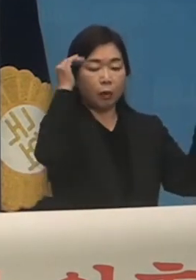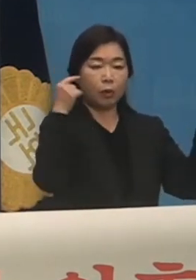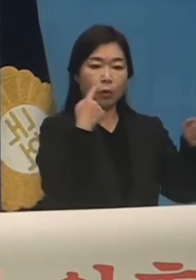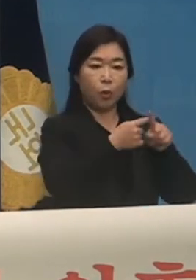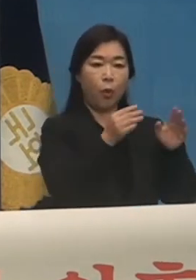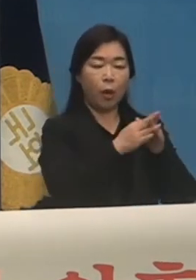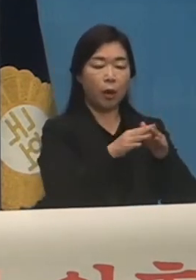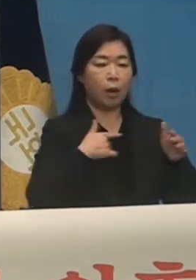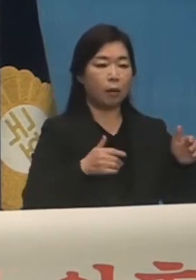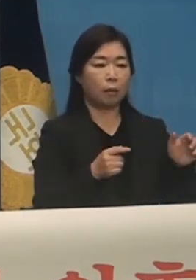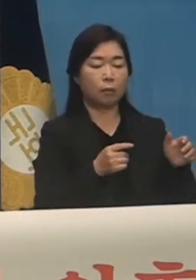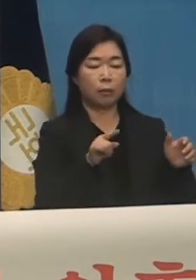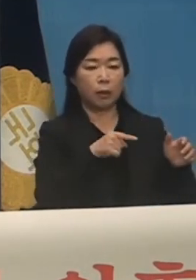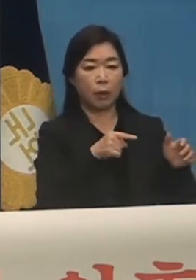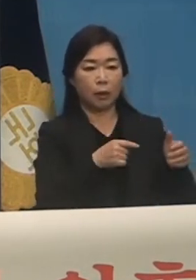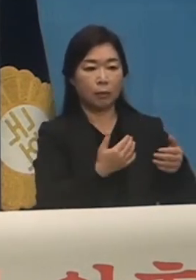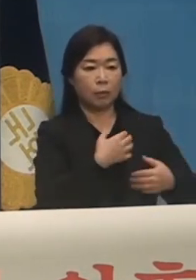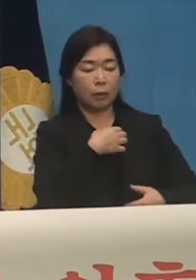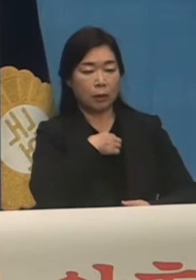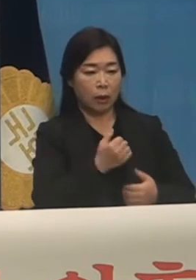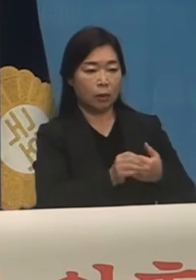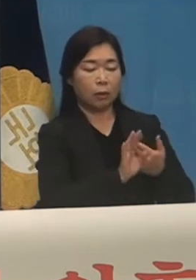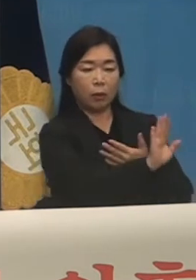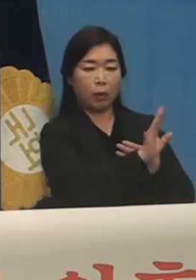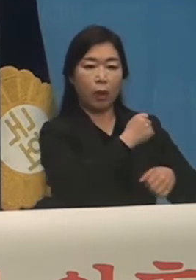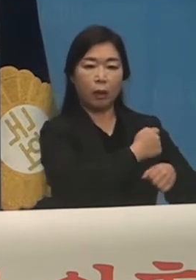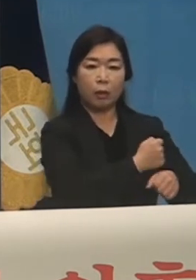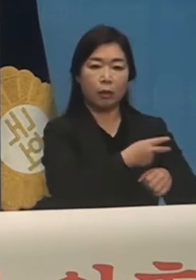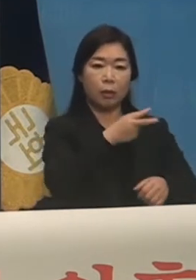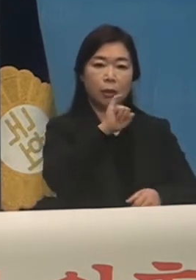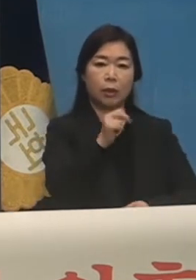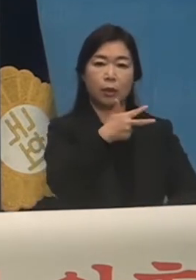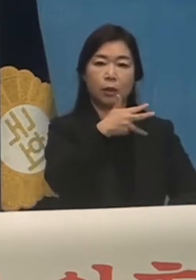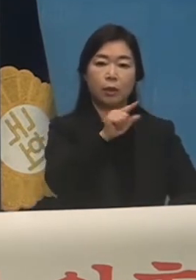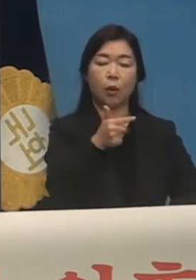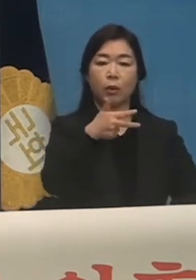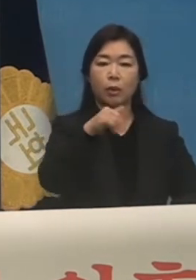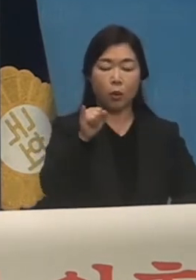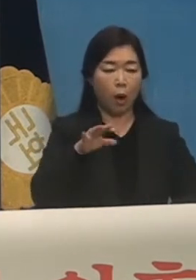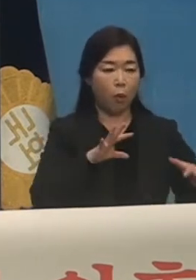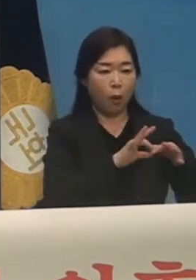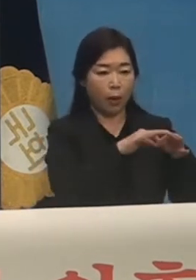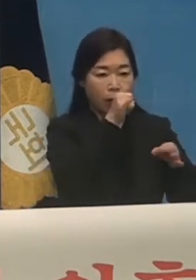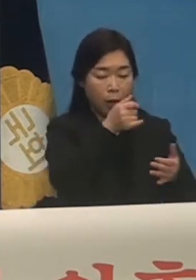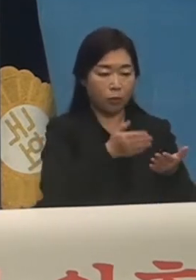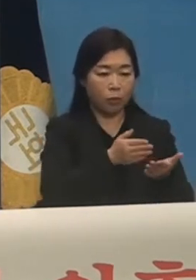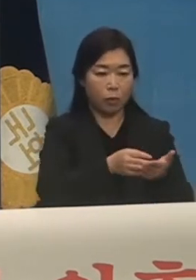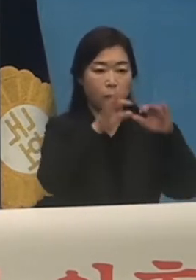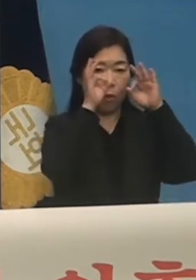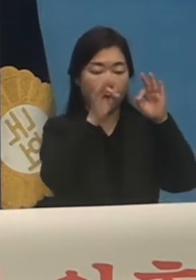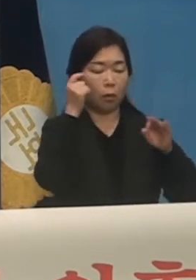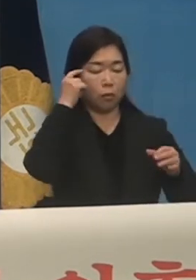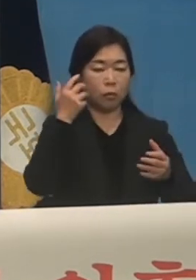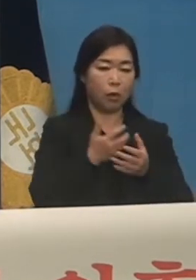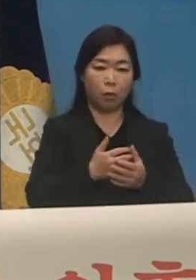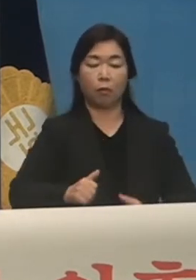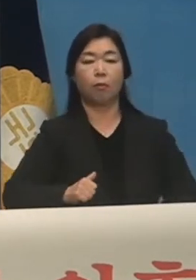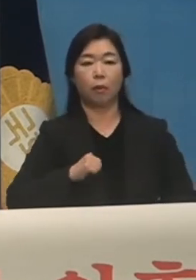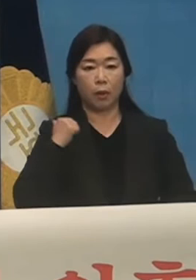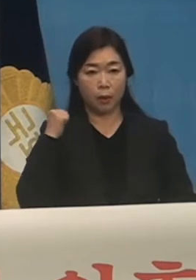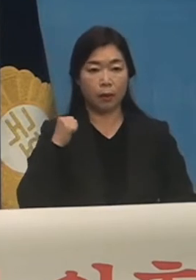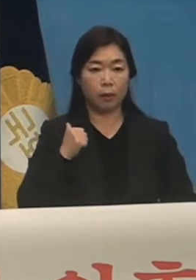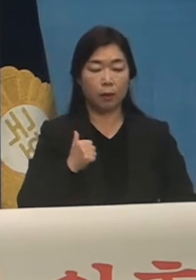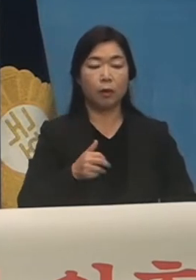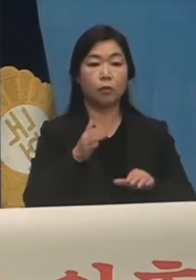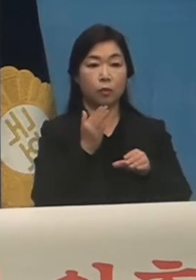한국교회가 경계하는 이단 집단이 신천지와 연루되었다는 뉴스를 접하면서 큰 충격과 분노를